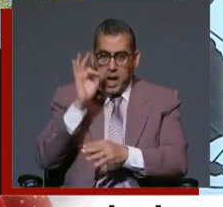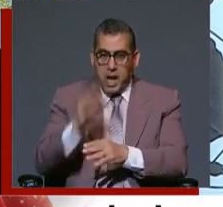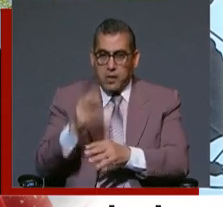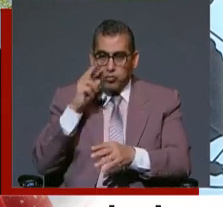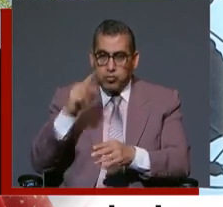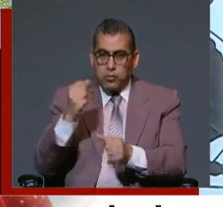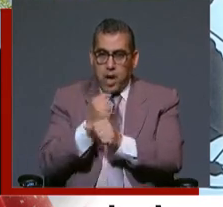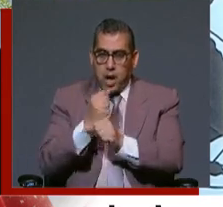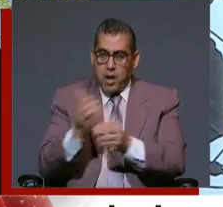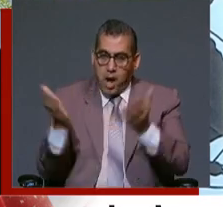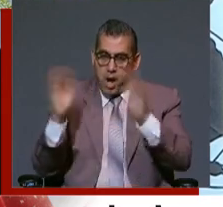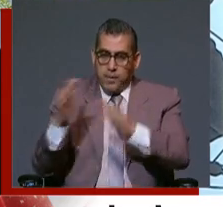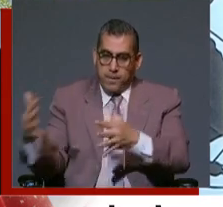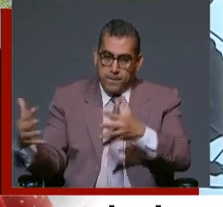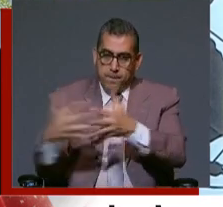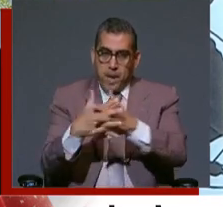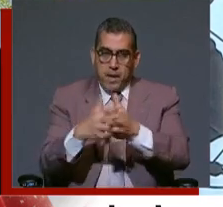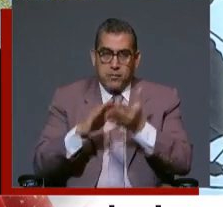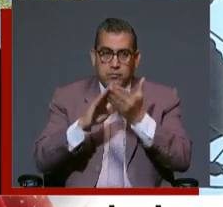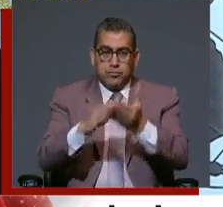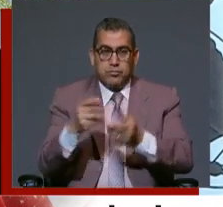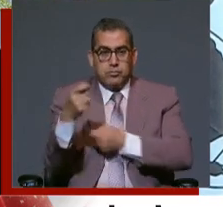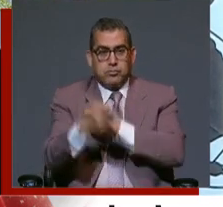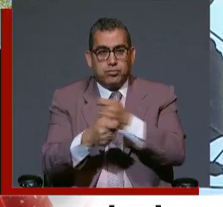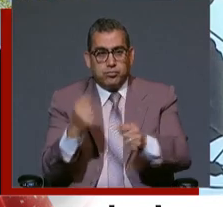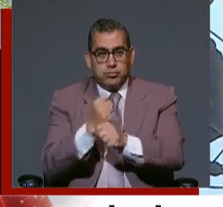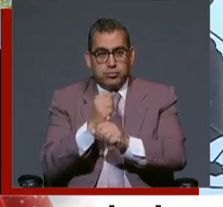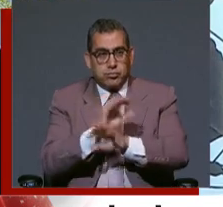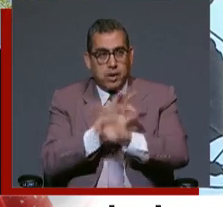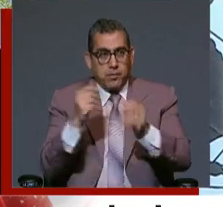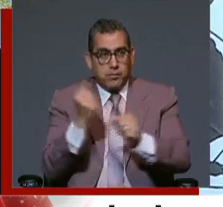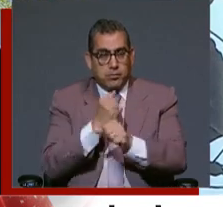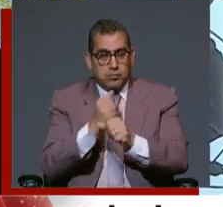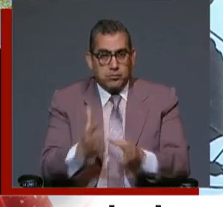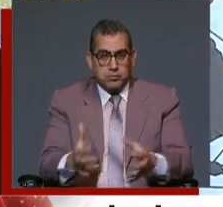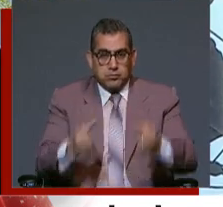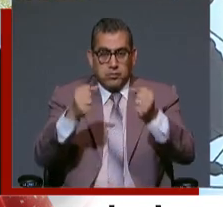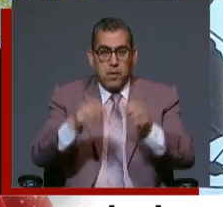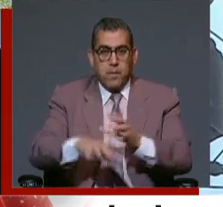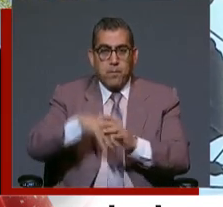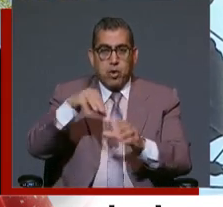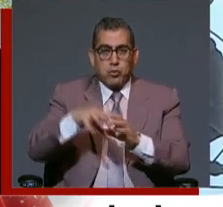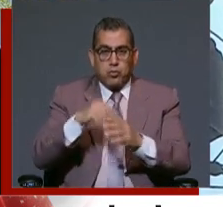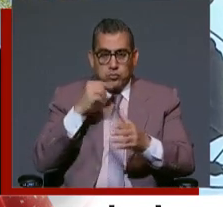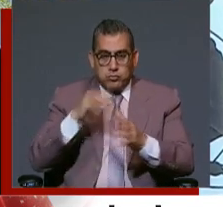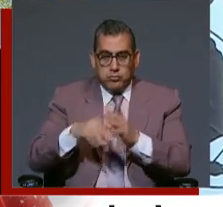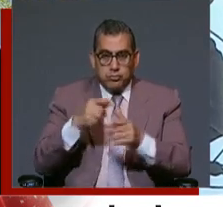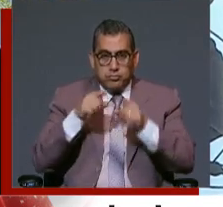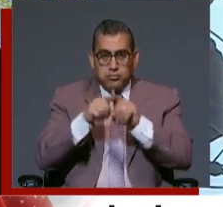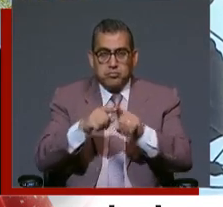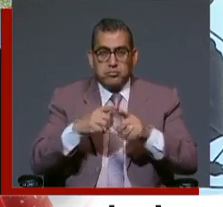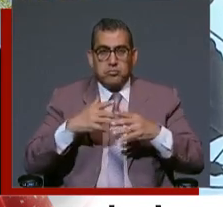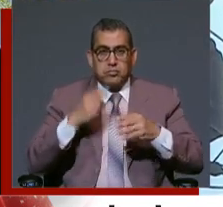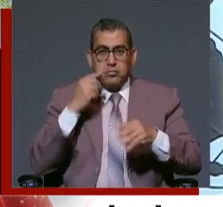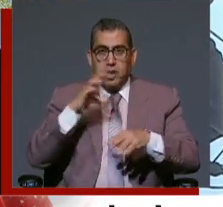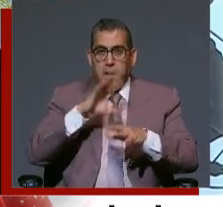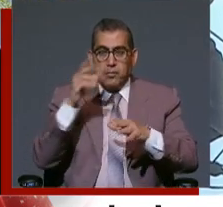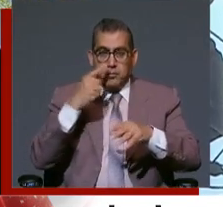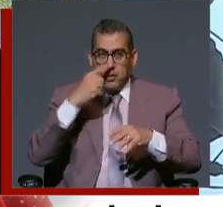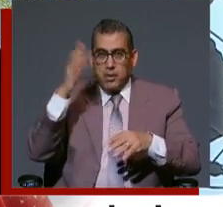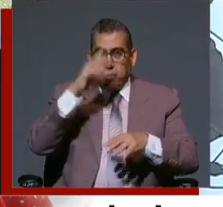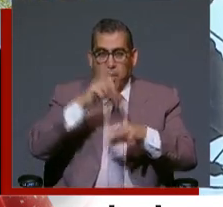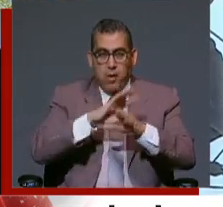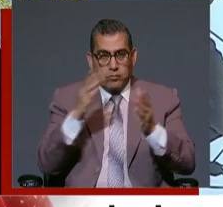بدور أكبر في توفير التمويل اللازم للنهوض بالمشروعات صديقة البيئة، مع تكثيف آليات